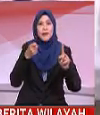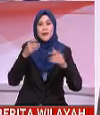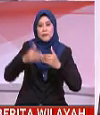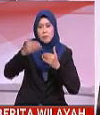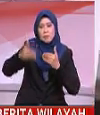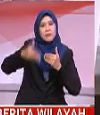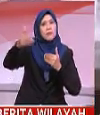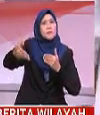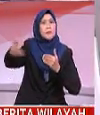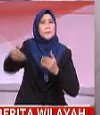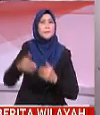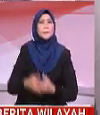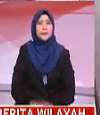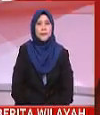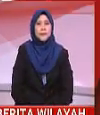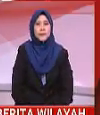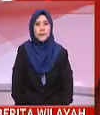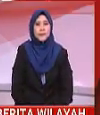ke semasa.